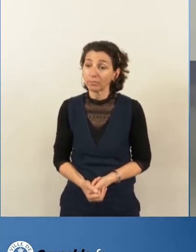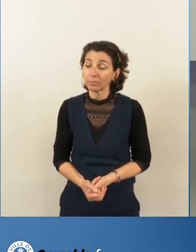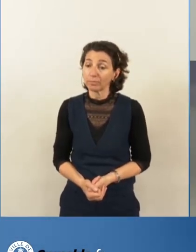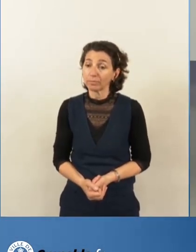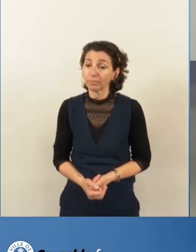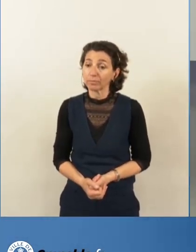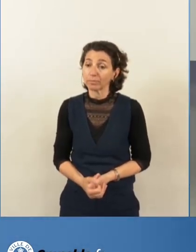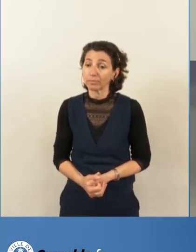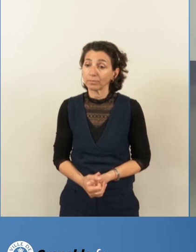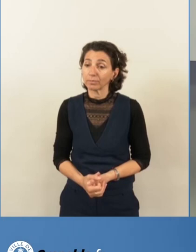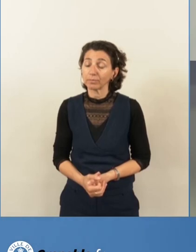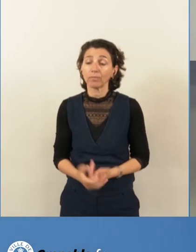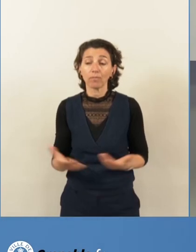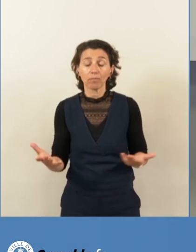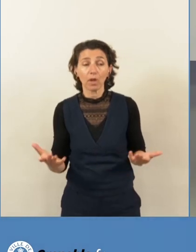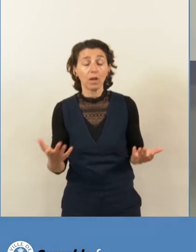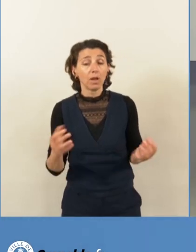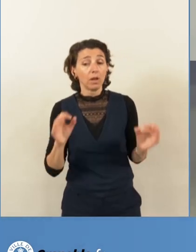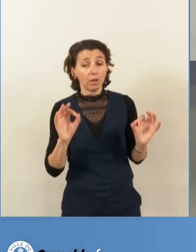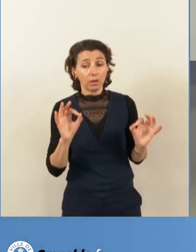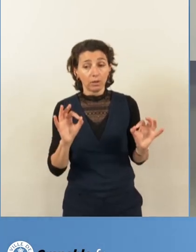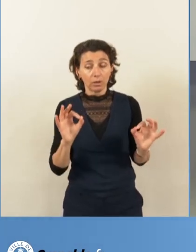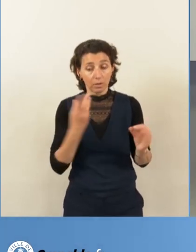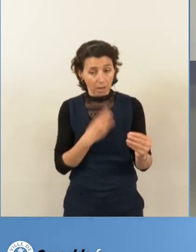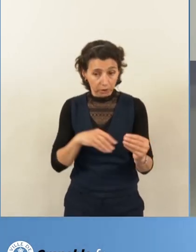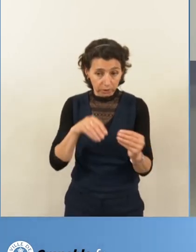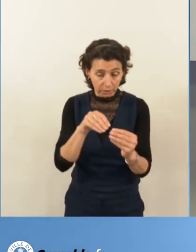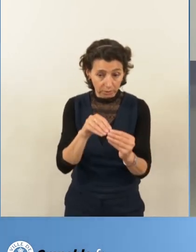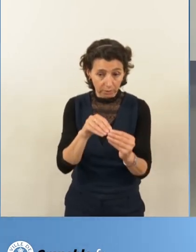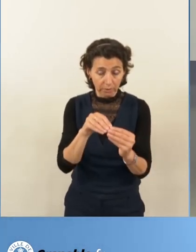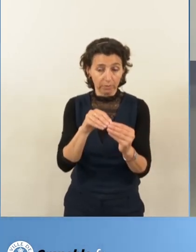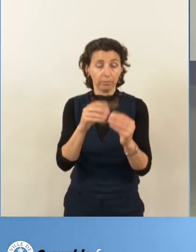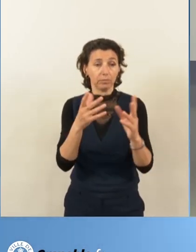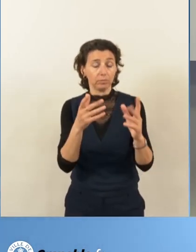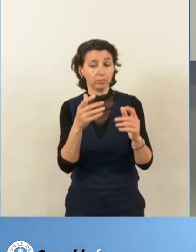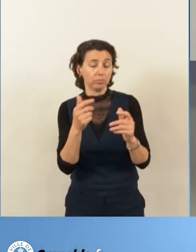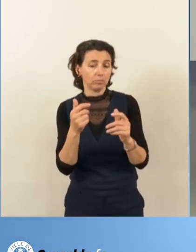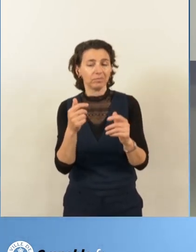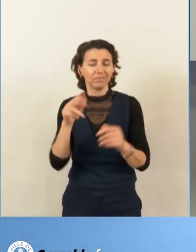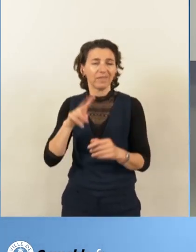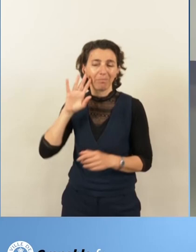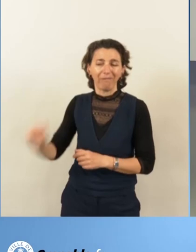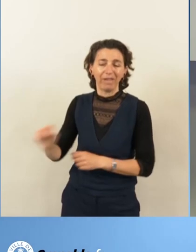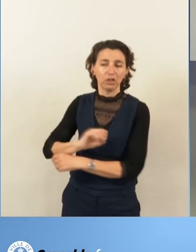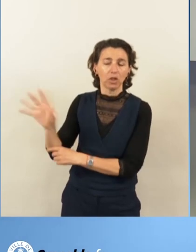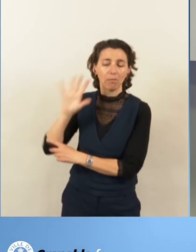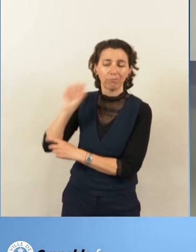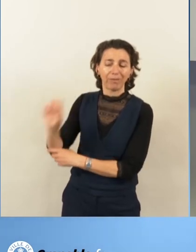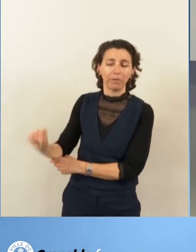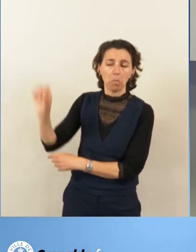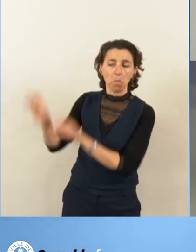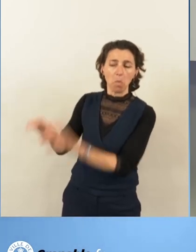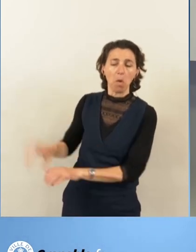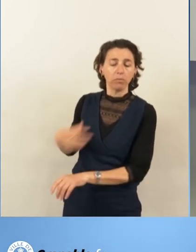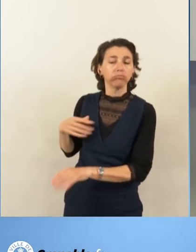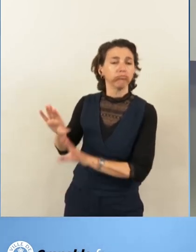puisque effectivement on a vu des expressions un peu étranges dans la presse que je laisse à ceux qui les tiennent mais